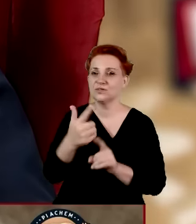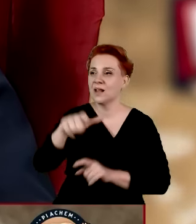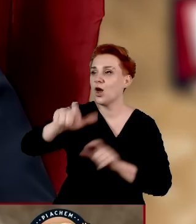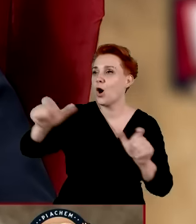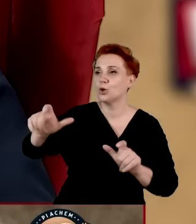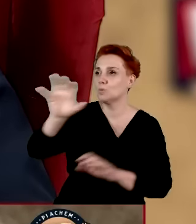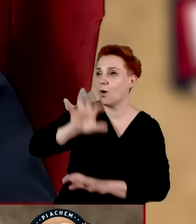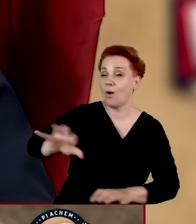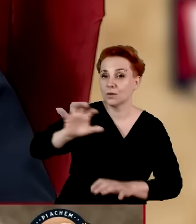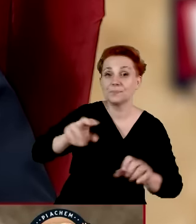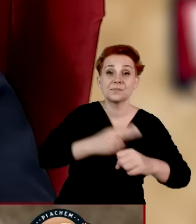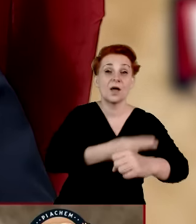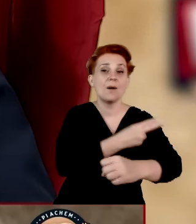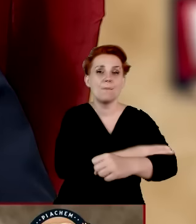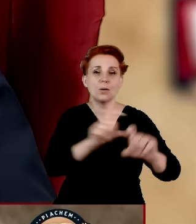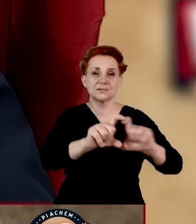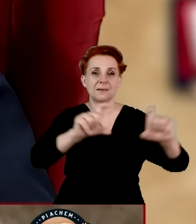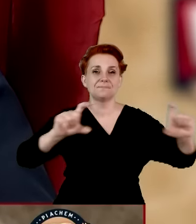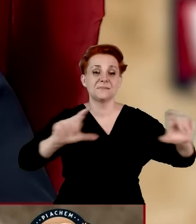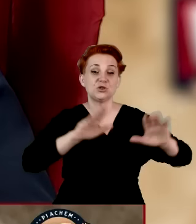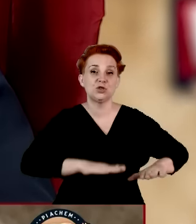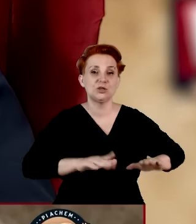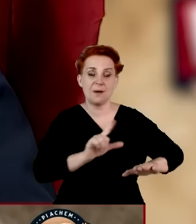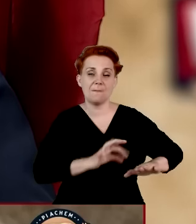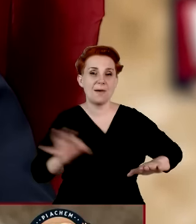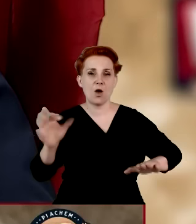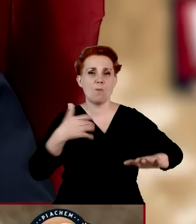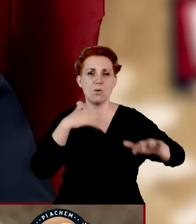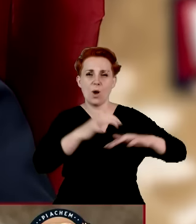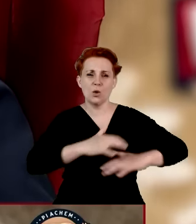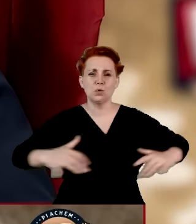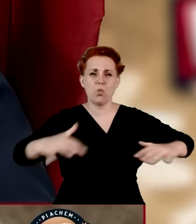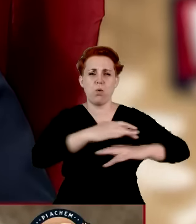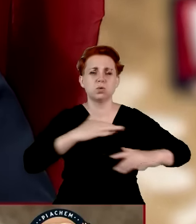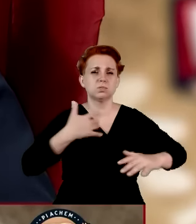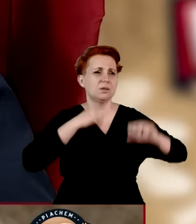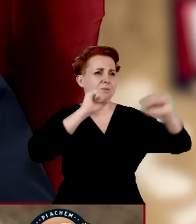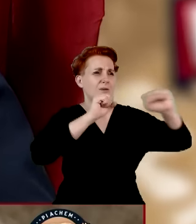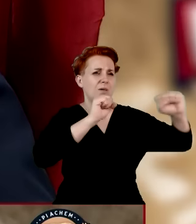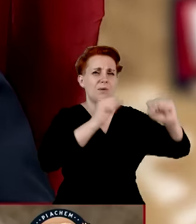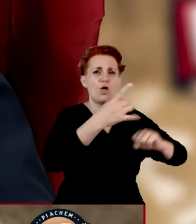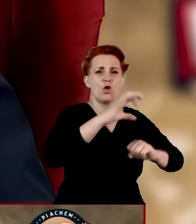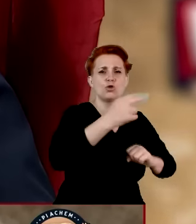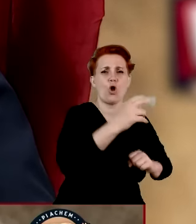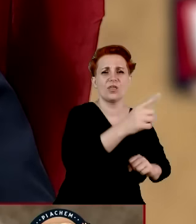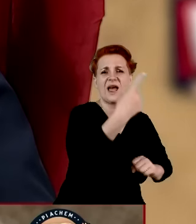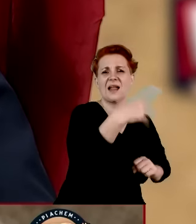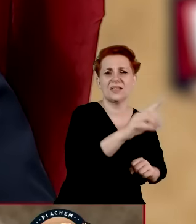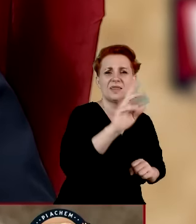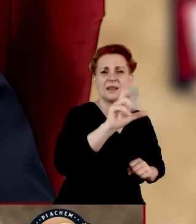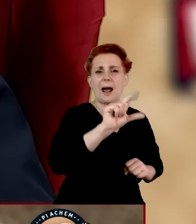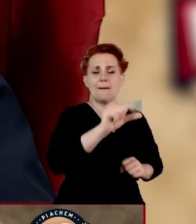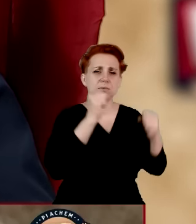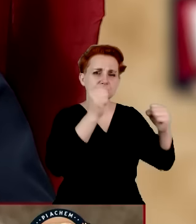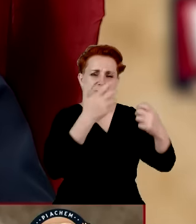To była twórczość, a autentyczne zdjęcie w czasie zamachu na prezydenta Trumpa. No chyba przejdzie